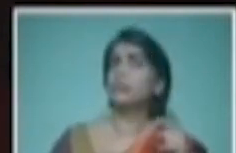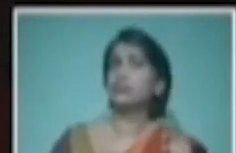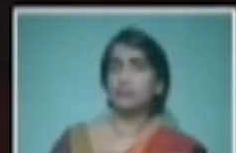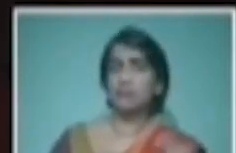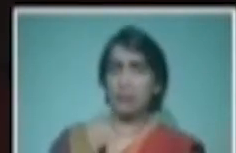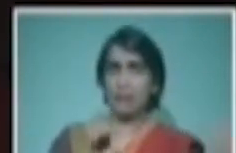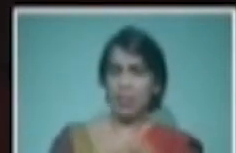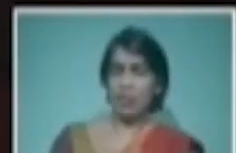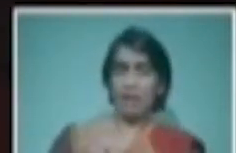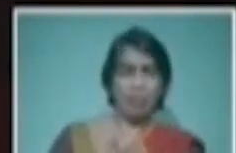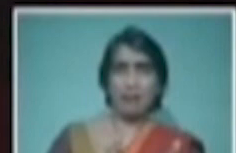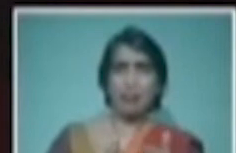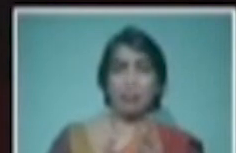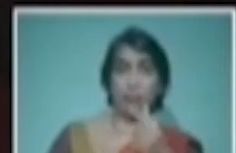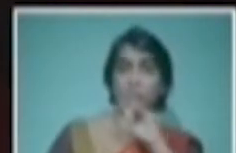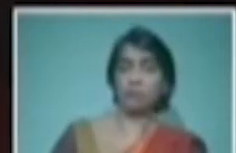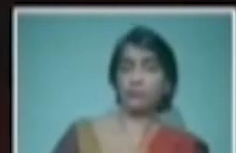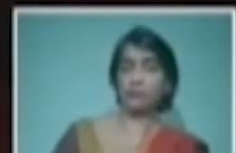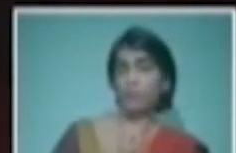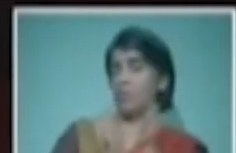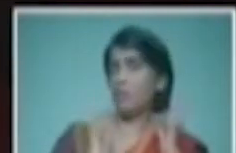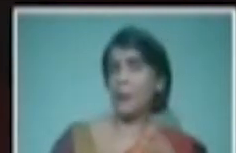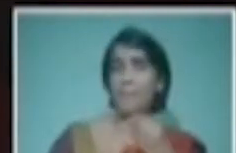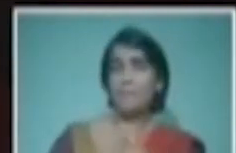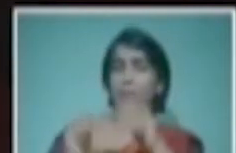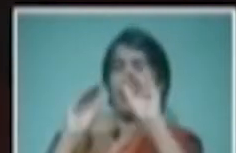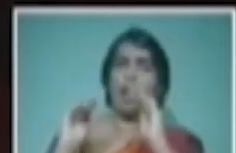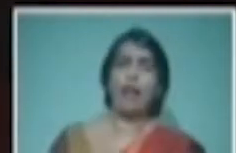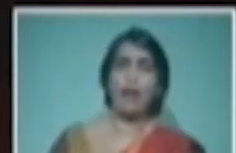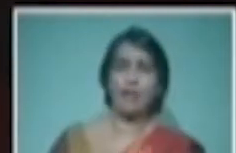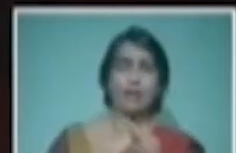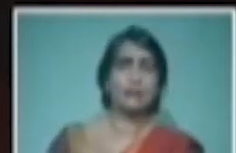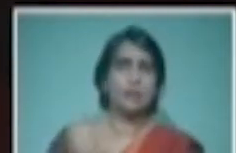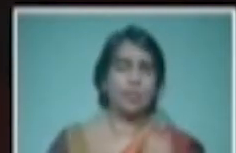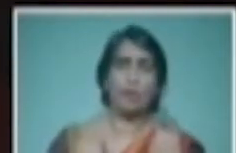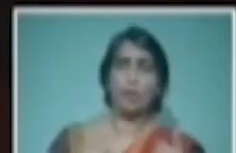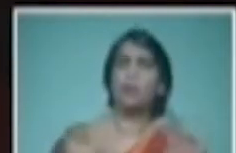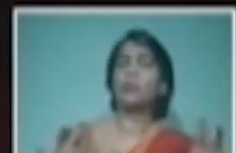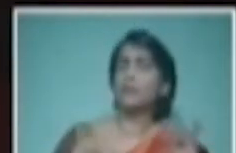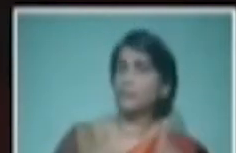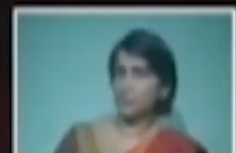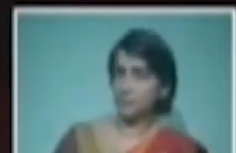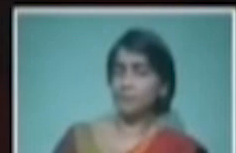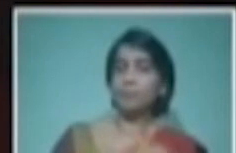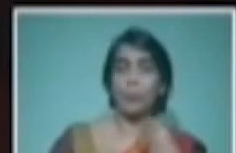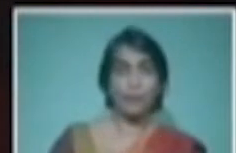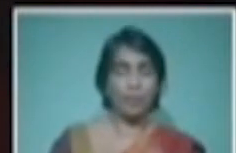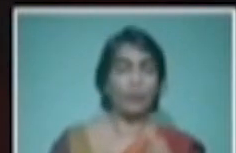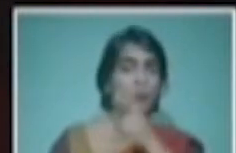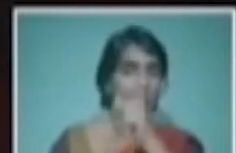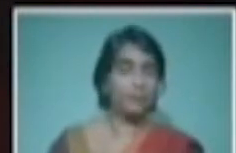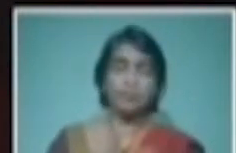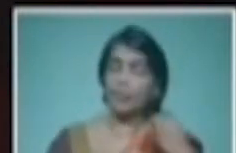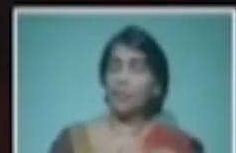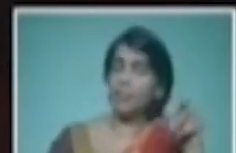මැදට පැනලා ලොකු ගාණක් උපයනවා නිෂ්පාදන කරුවන්ට හොඳ අලෙවියක් ලැබෙන්නේ නැහැ ඒ නිසා නිෂ්පාදන කරුවයි